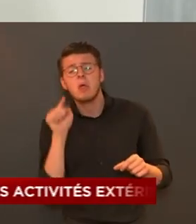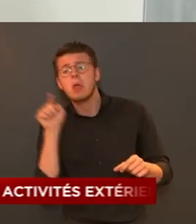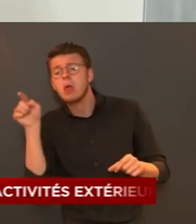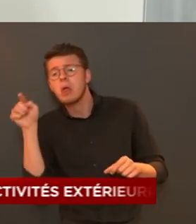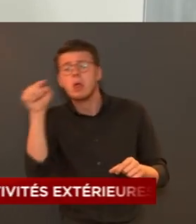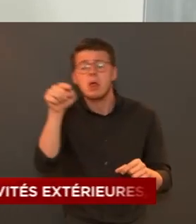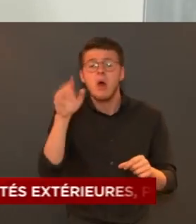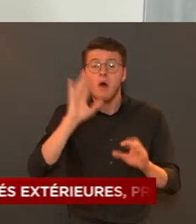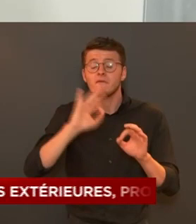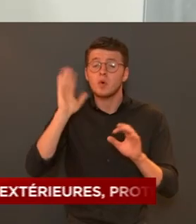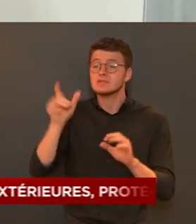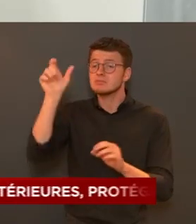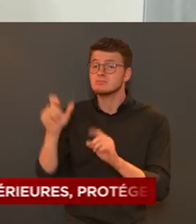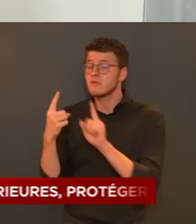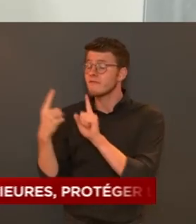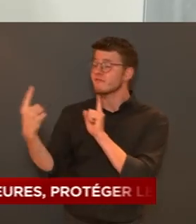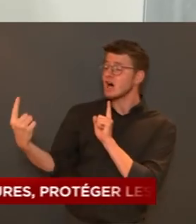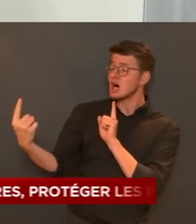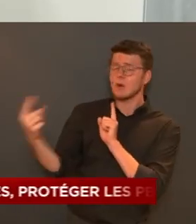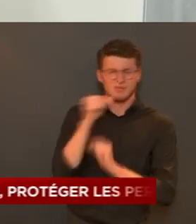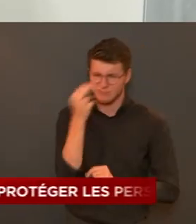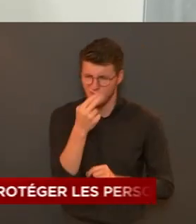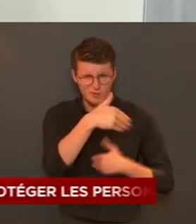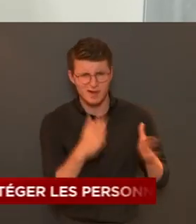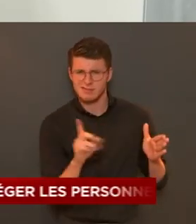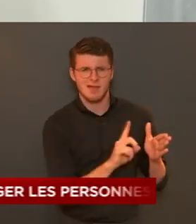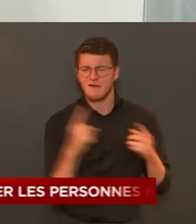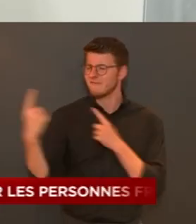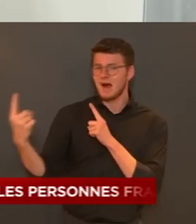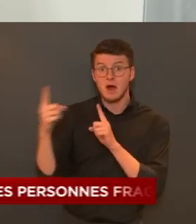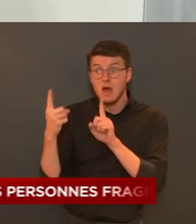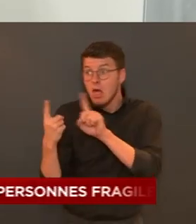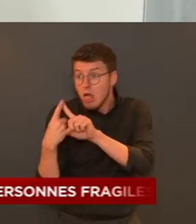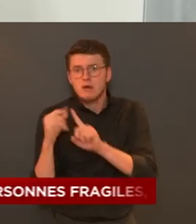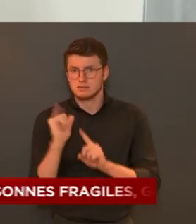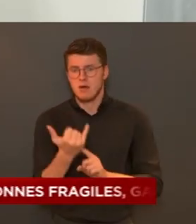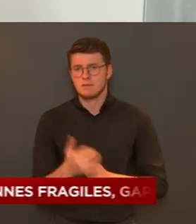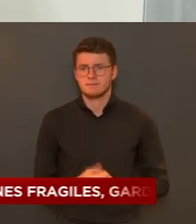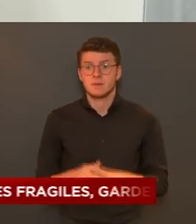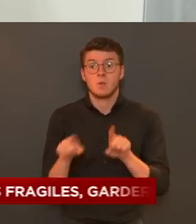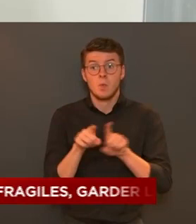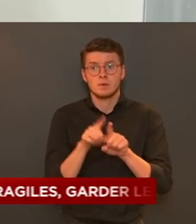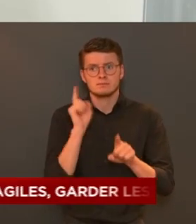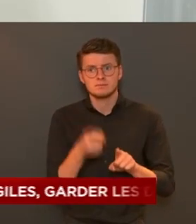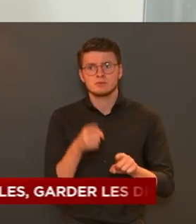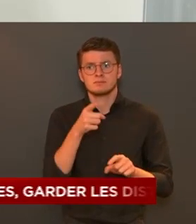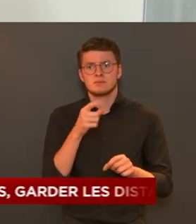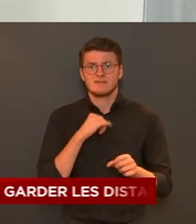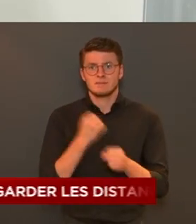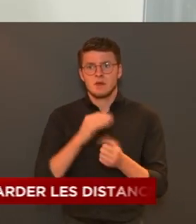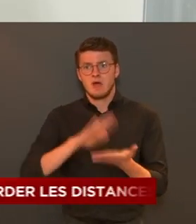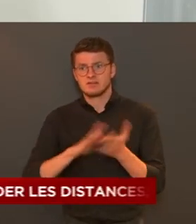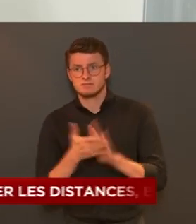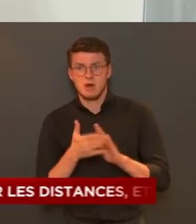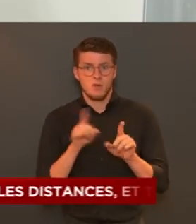vous connaissez, que vous avez vues de loin. Ça n'a pas de sens. Vous devrez aussi prendre rendez-vous pour un test, un